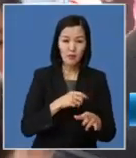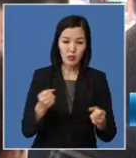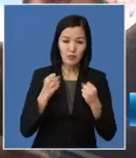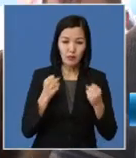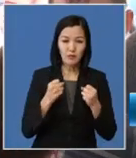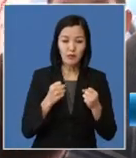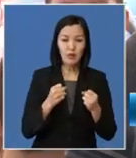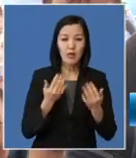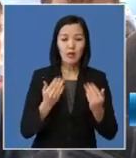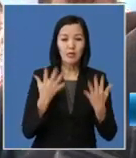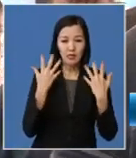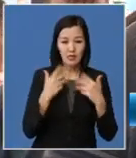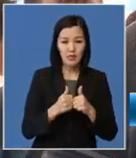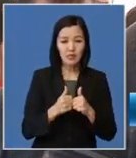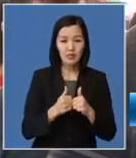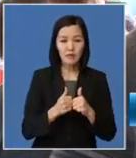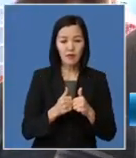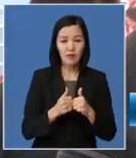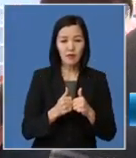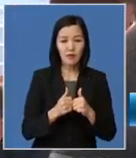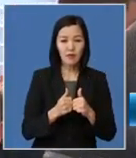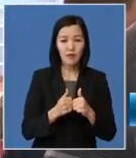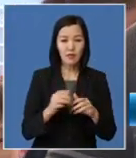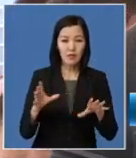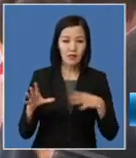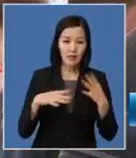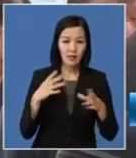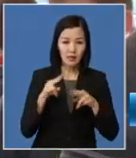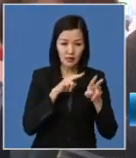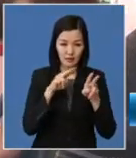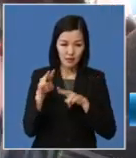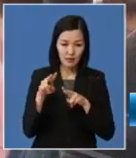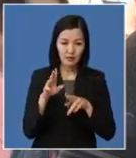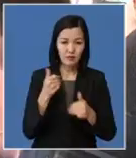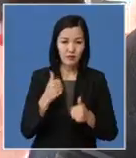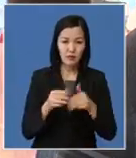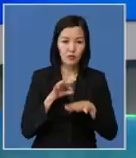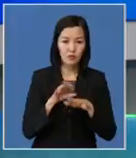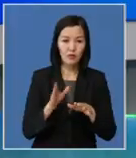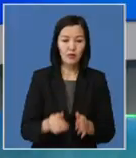санын, жаңа қанша бала бар екенін, осылардың дайындығын байқап көру ретінде осында жарысымыз.